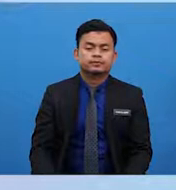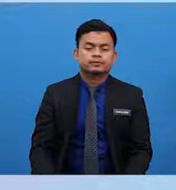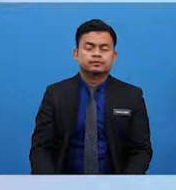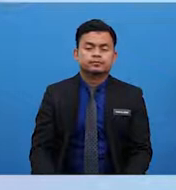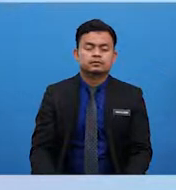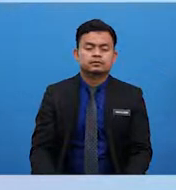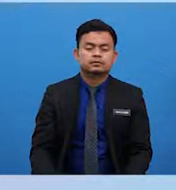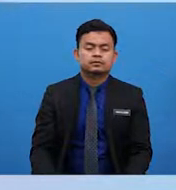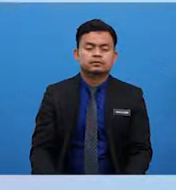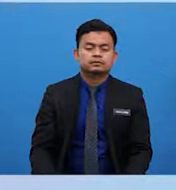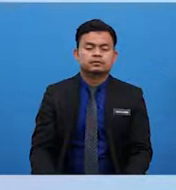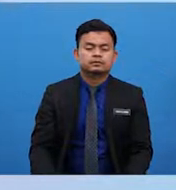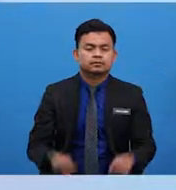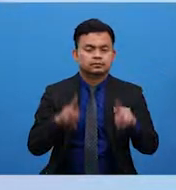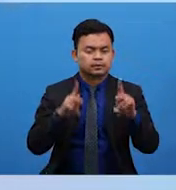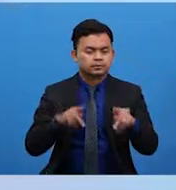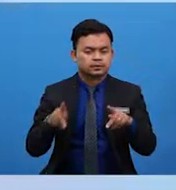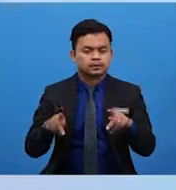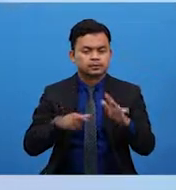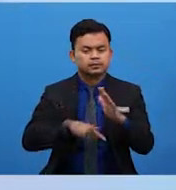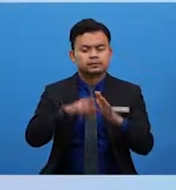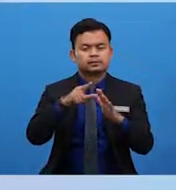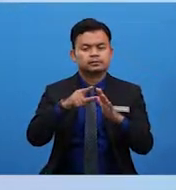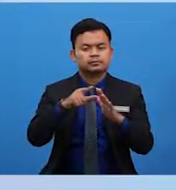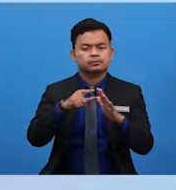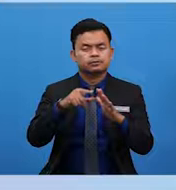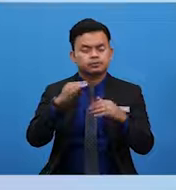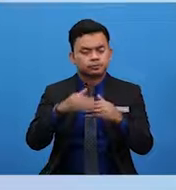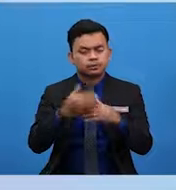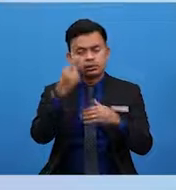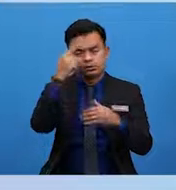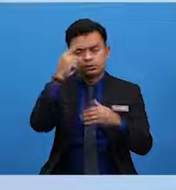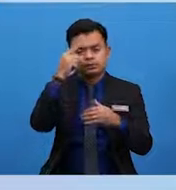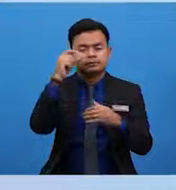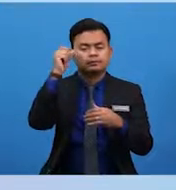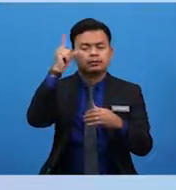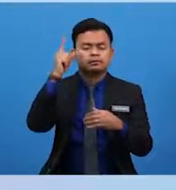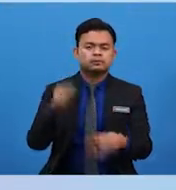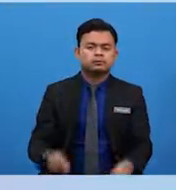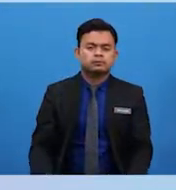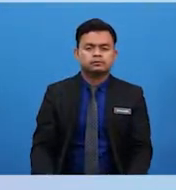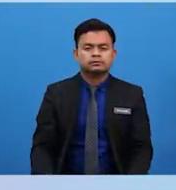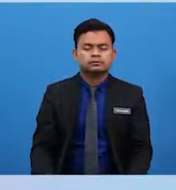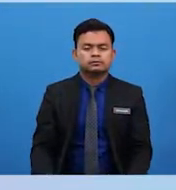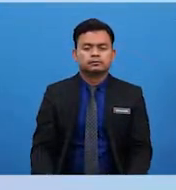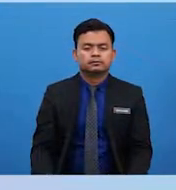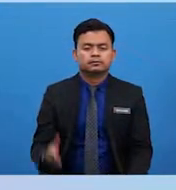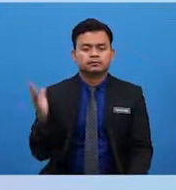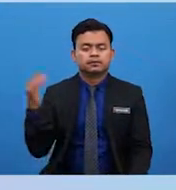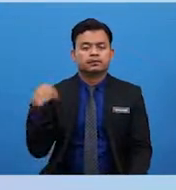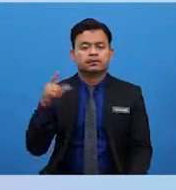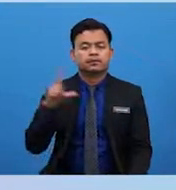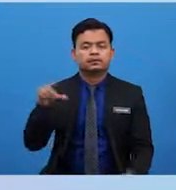memahami sebenarnya garisan berupa jalinan warna dan nilai sebaiknya ini ini ada contoh-contoh